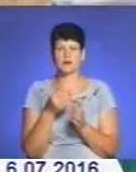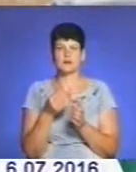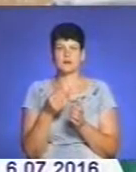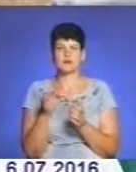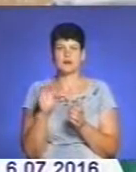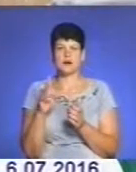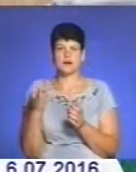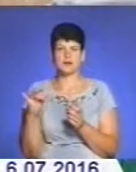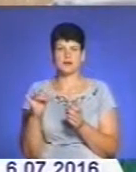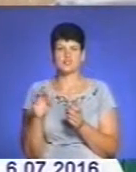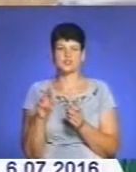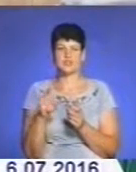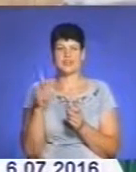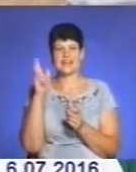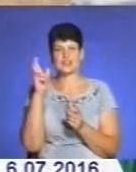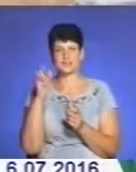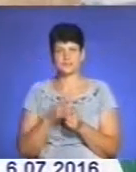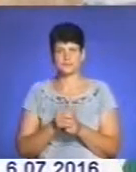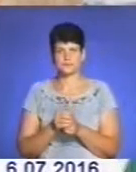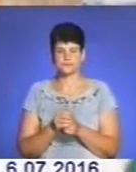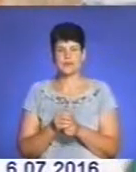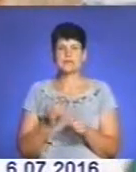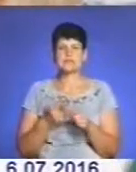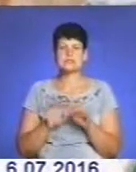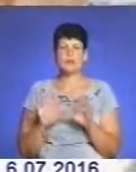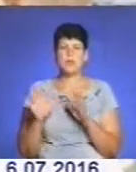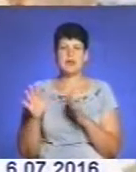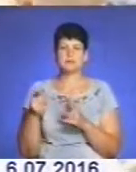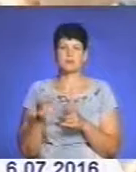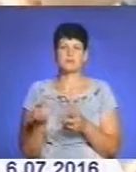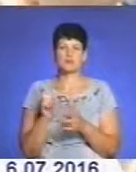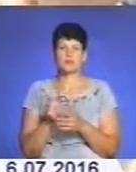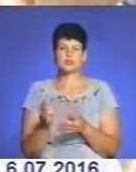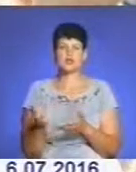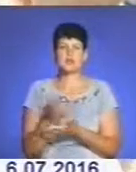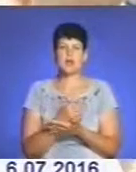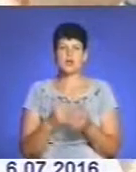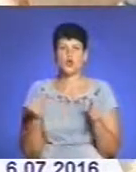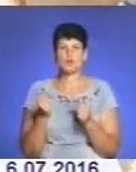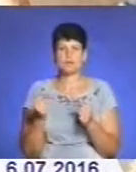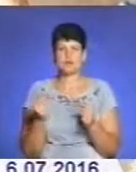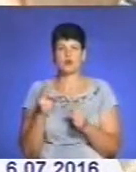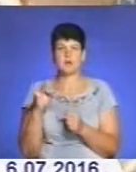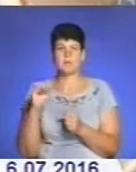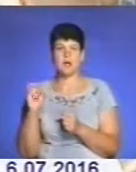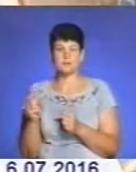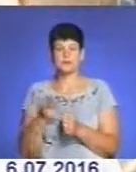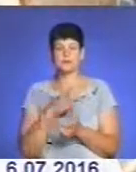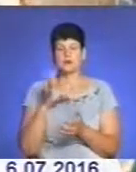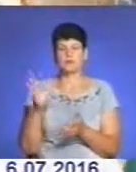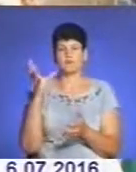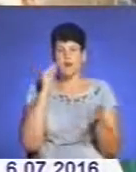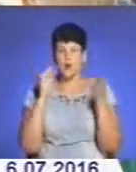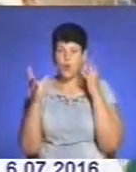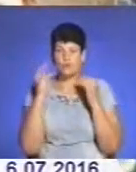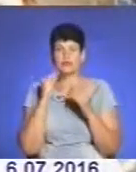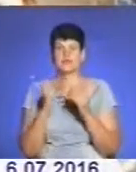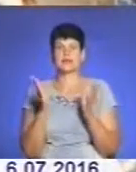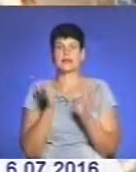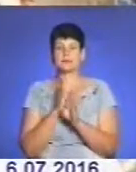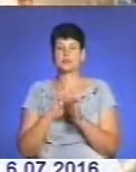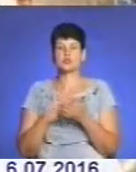гречки. От. На даний момент ми приступили до збирання озимого ріпака. От, враховуючи ті кліматичні умови, які були з